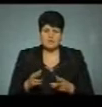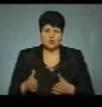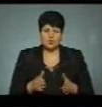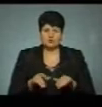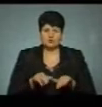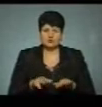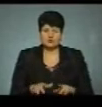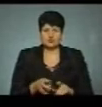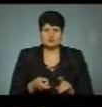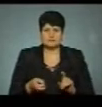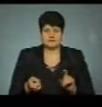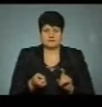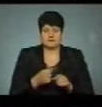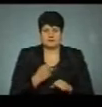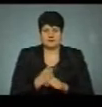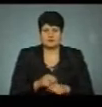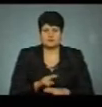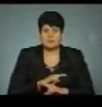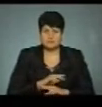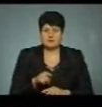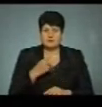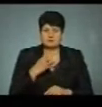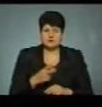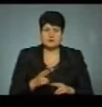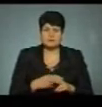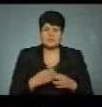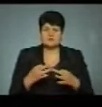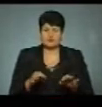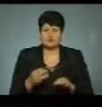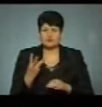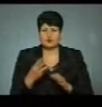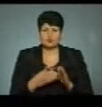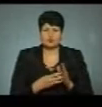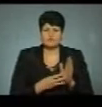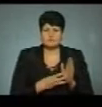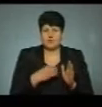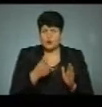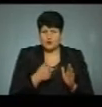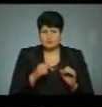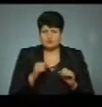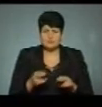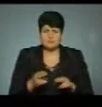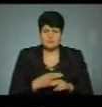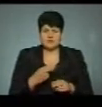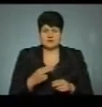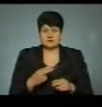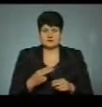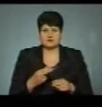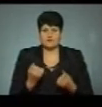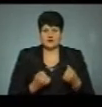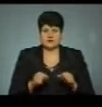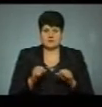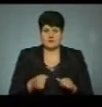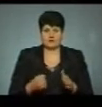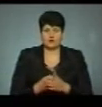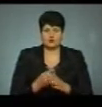руху, що спричинило смерть. Вона передбачає позбавлення волі терміном від 3 до 8 років з можливим позбавленням водійських прав до 3